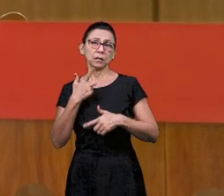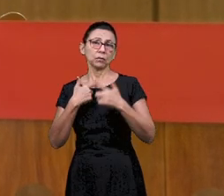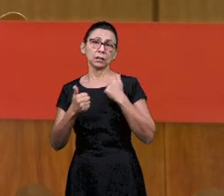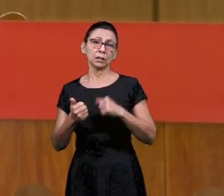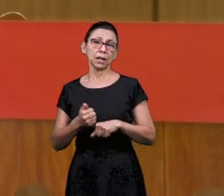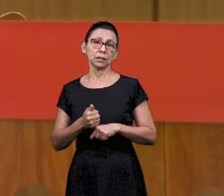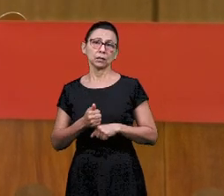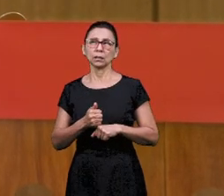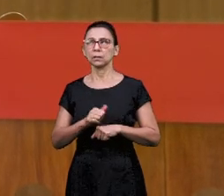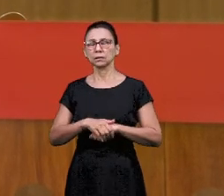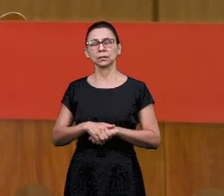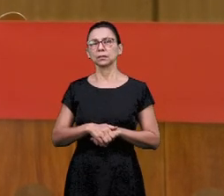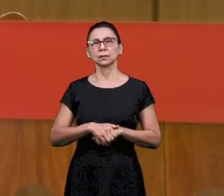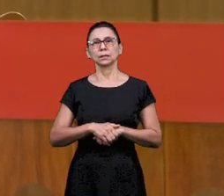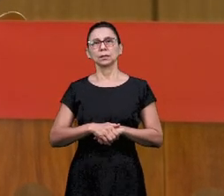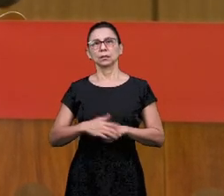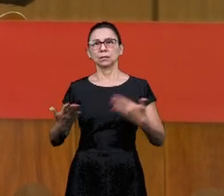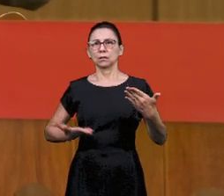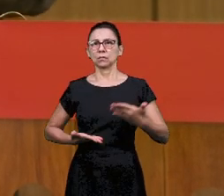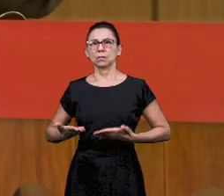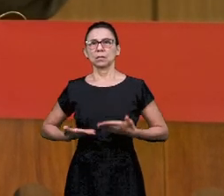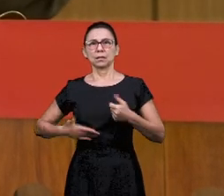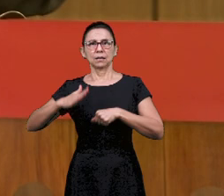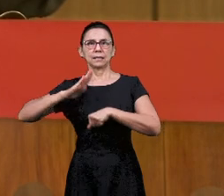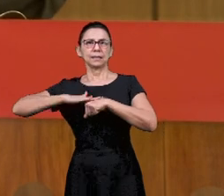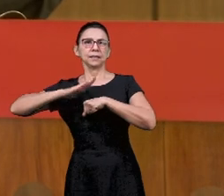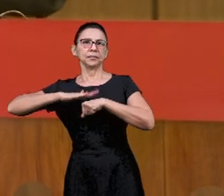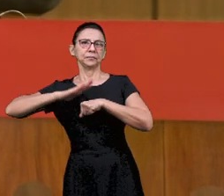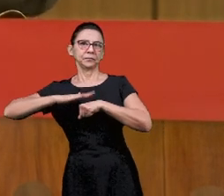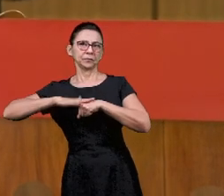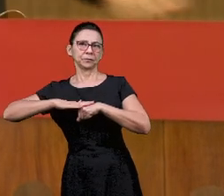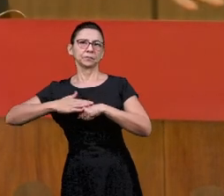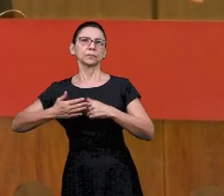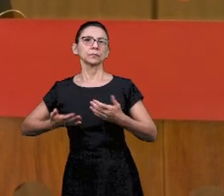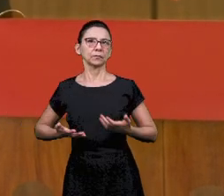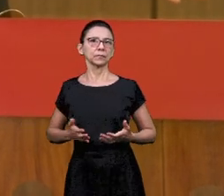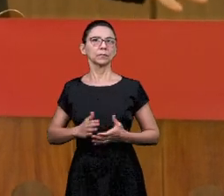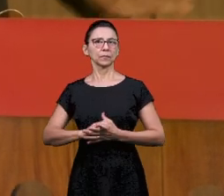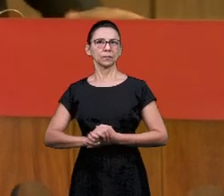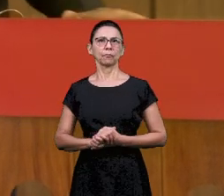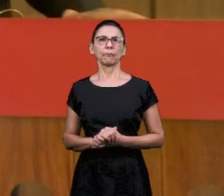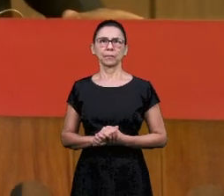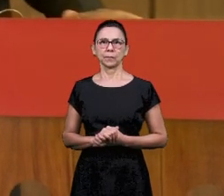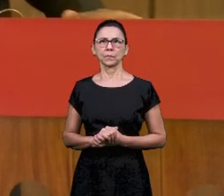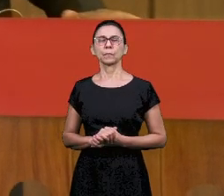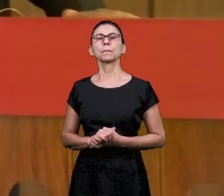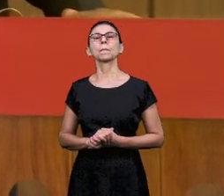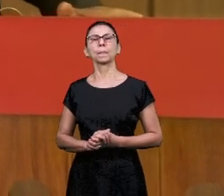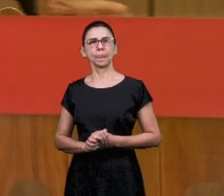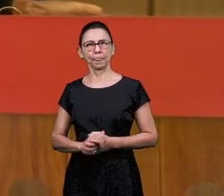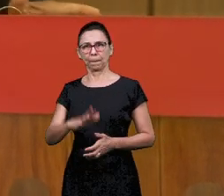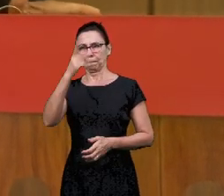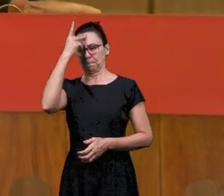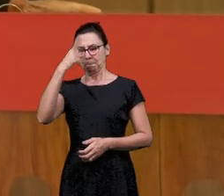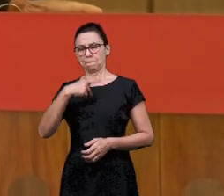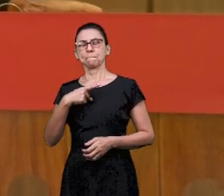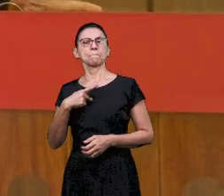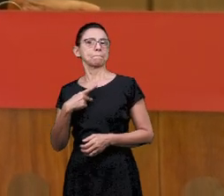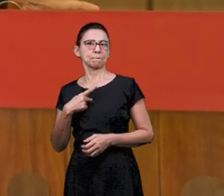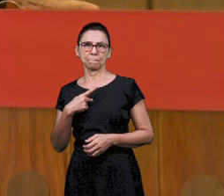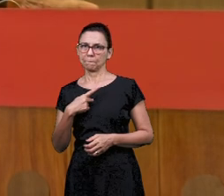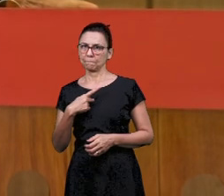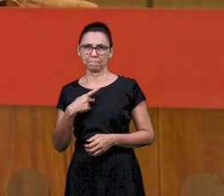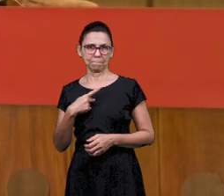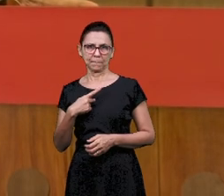veux. Je suis membre de l'église le jour que je veux. Je suis le chrétien quand je veux. Et c'est comme ça. Et ce n'est pas comme ça.